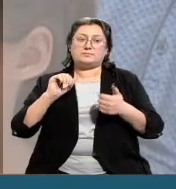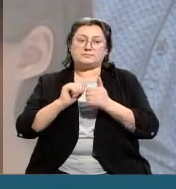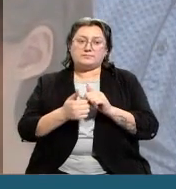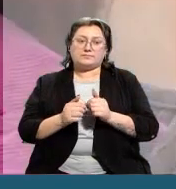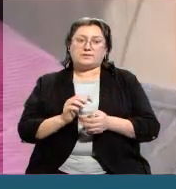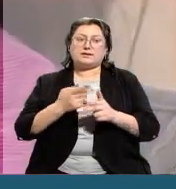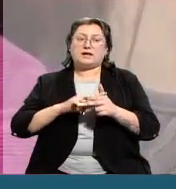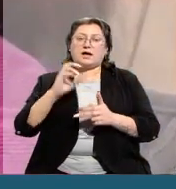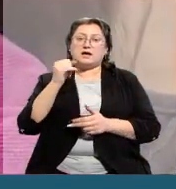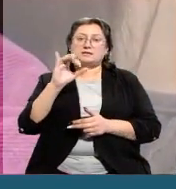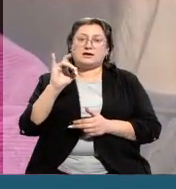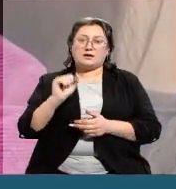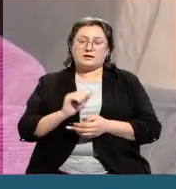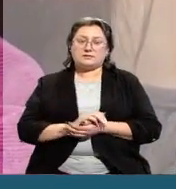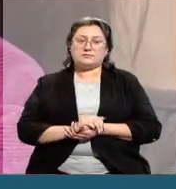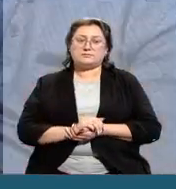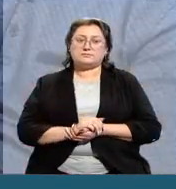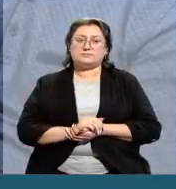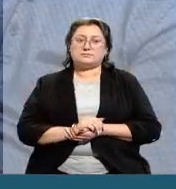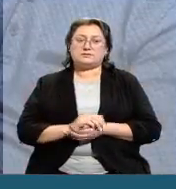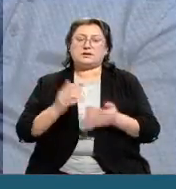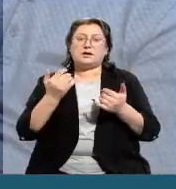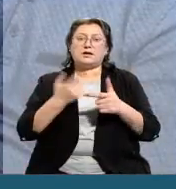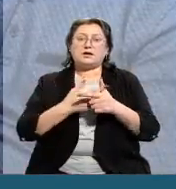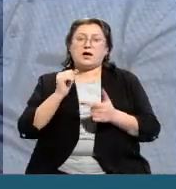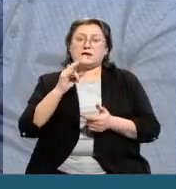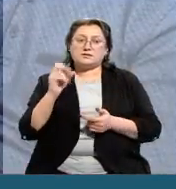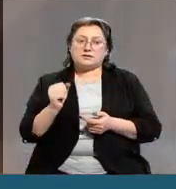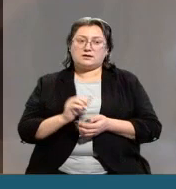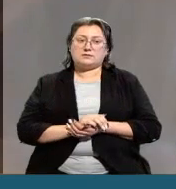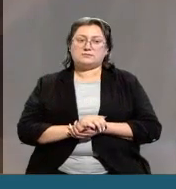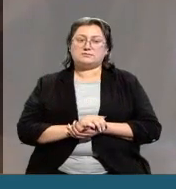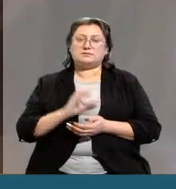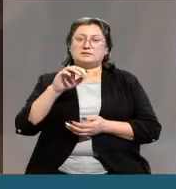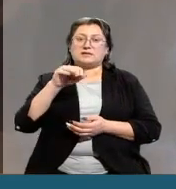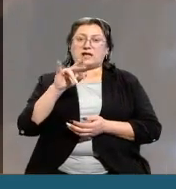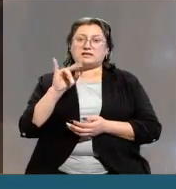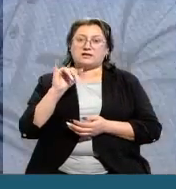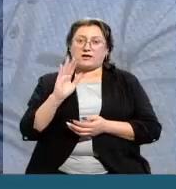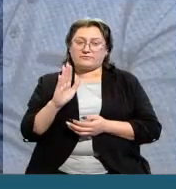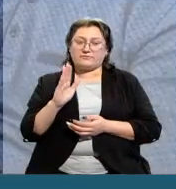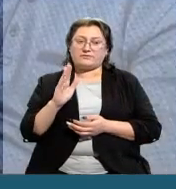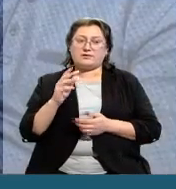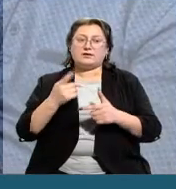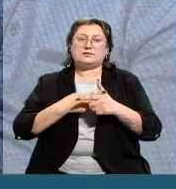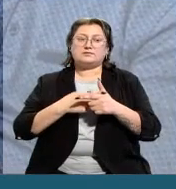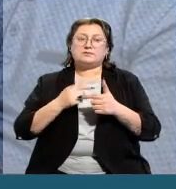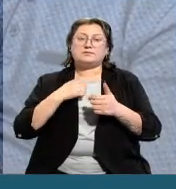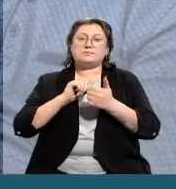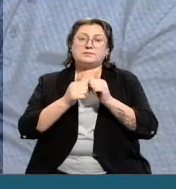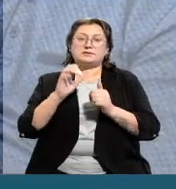Айсара, ал Анна дейміз. Мынау Сағдат Станислав дейміз. Мына біздің Бота деген шебер